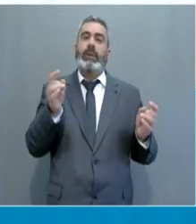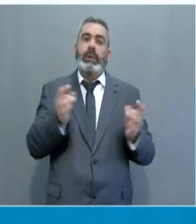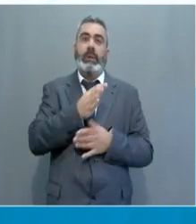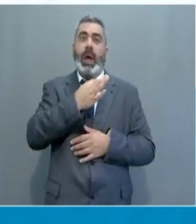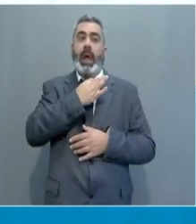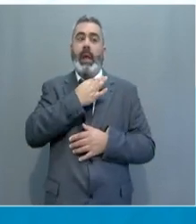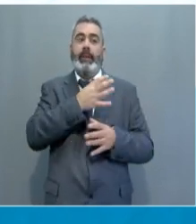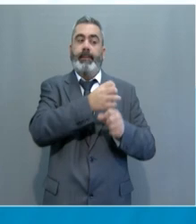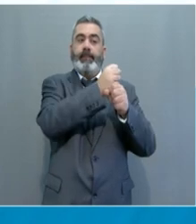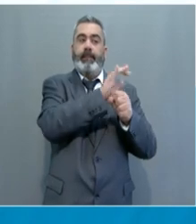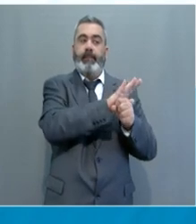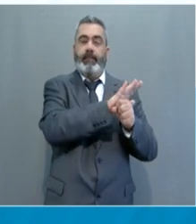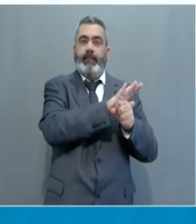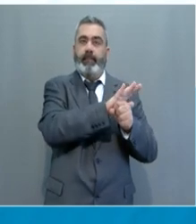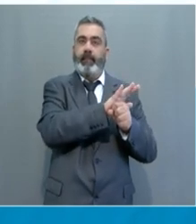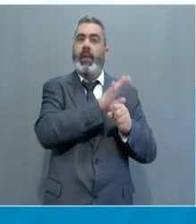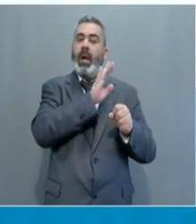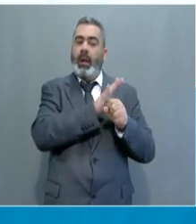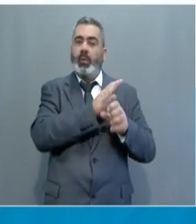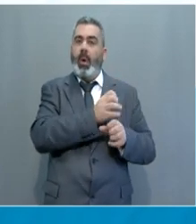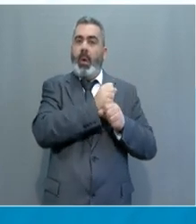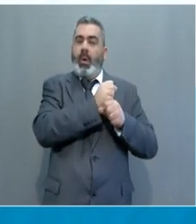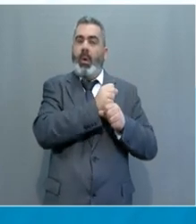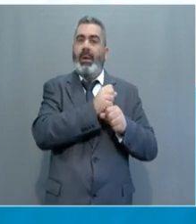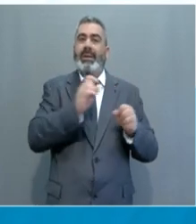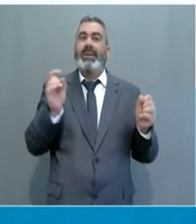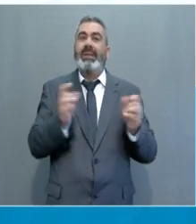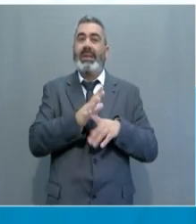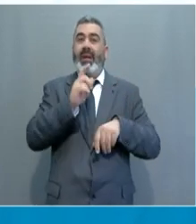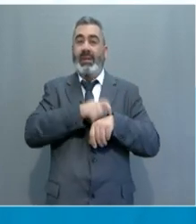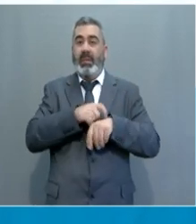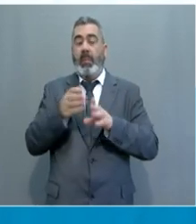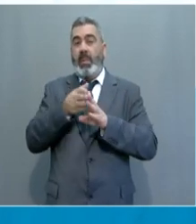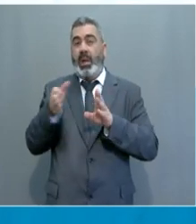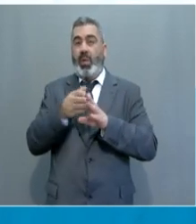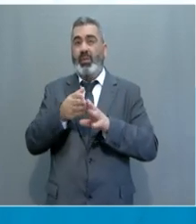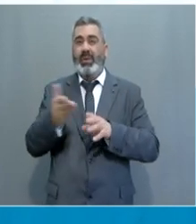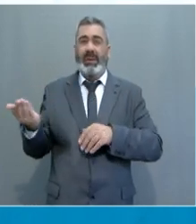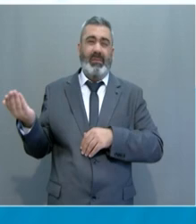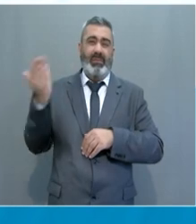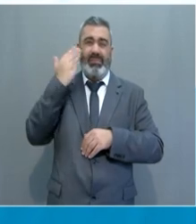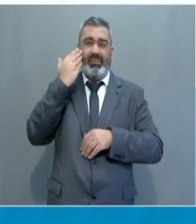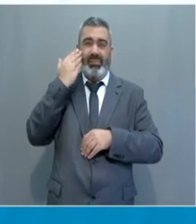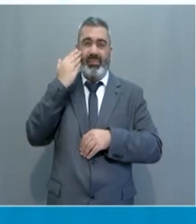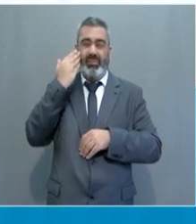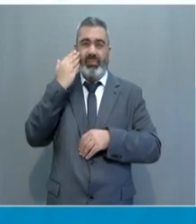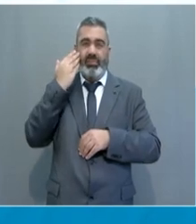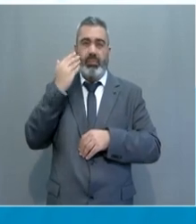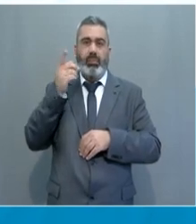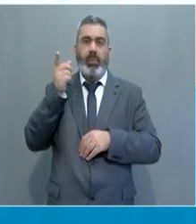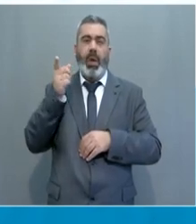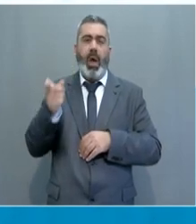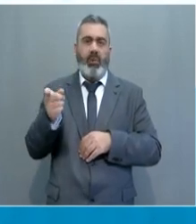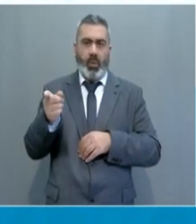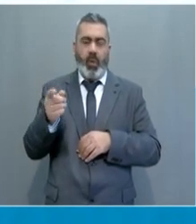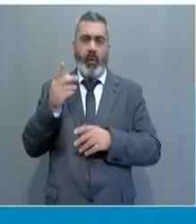η οποία έρχεται να υποκαταστήσει το συγκυριακά ακριβότερο και όχι ένα φθενία πλέον,